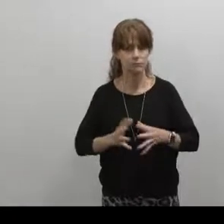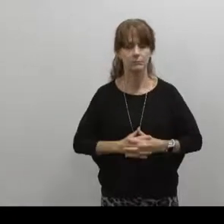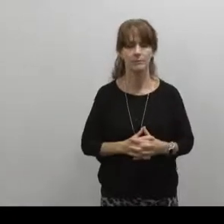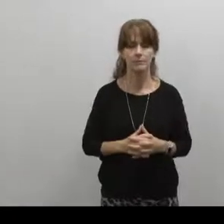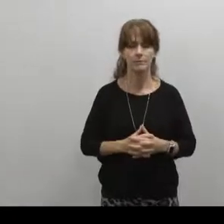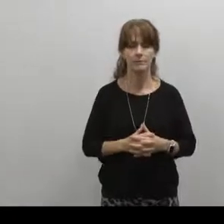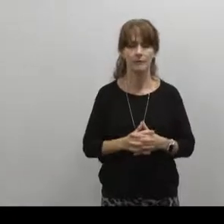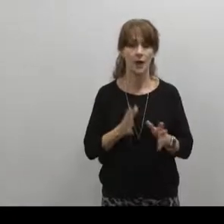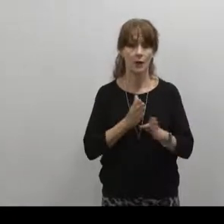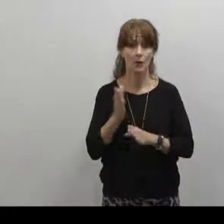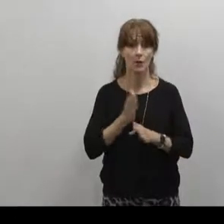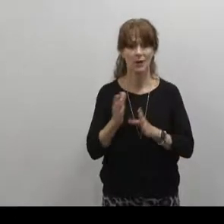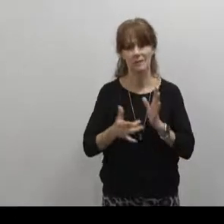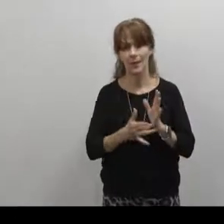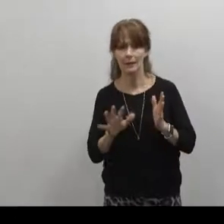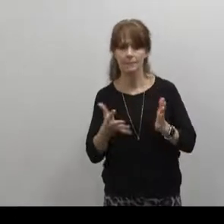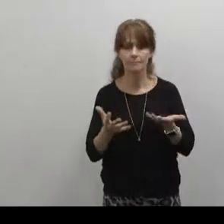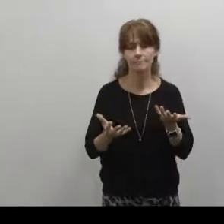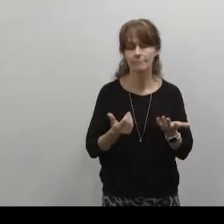à chi